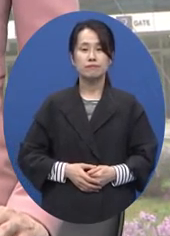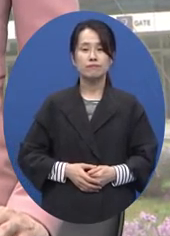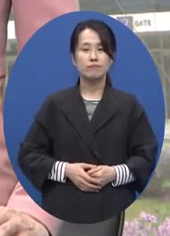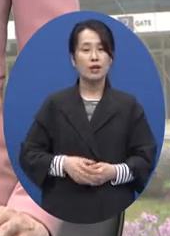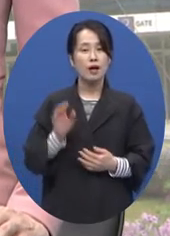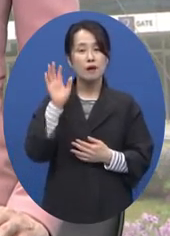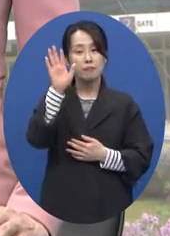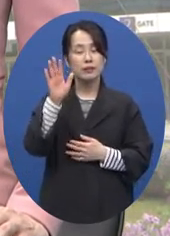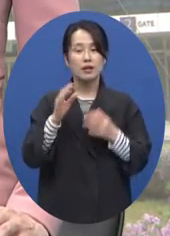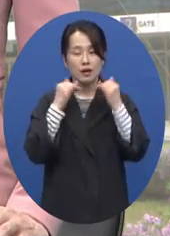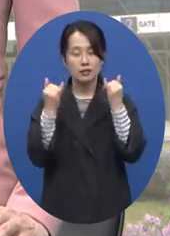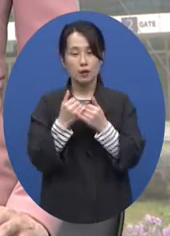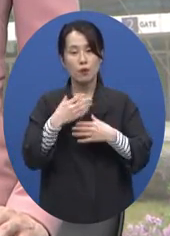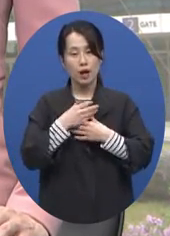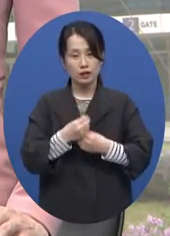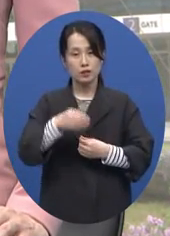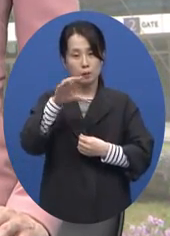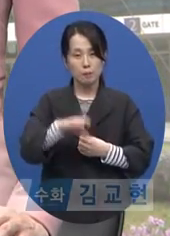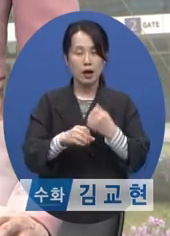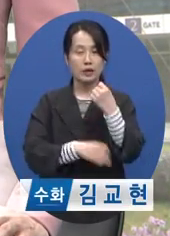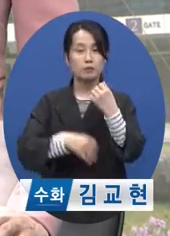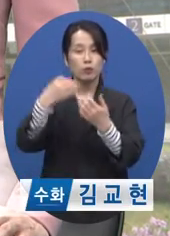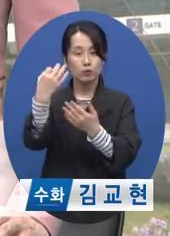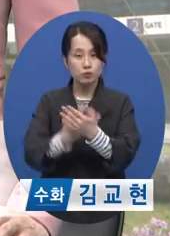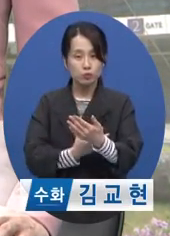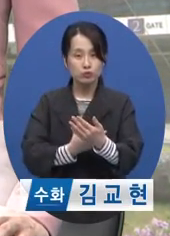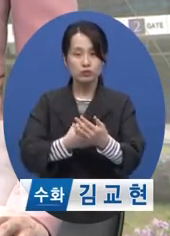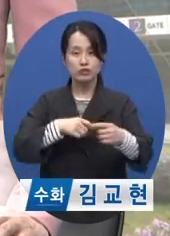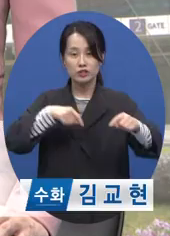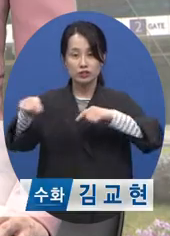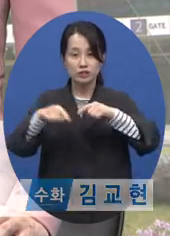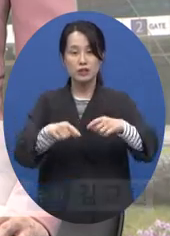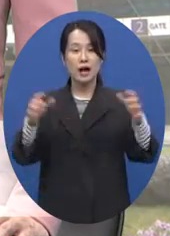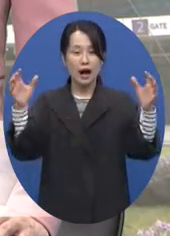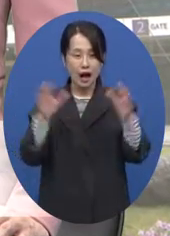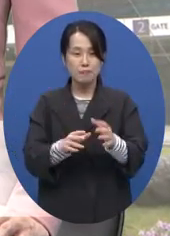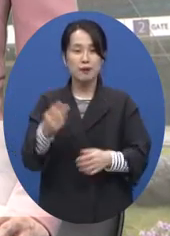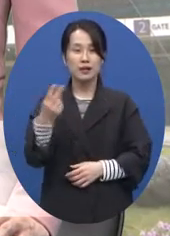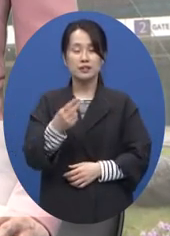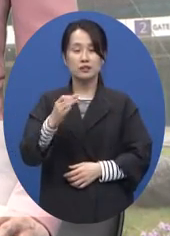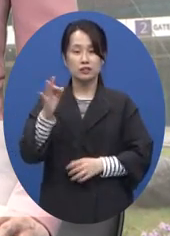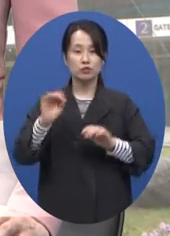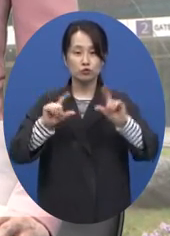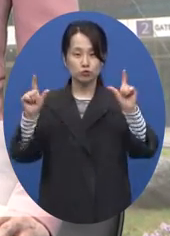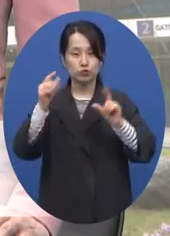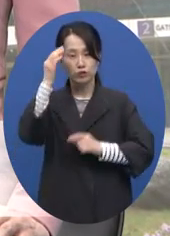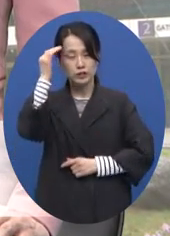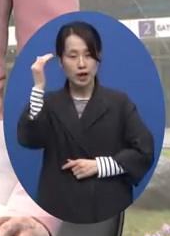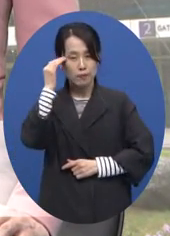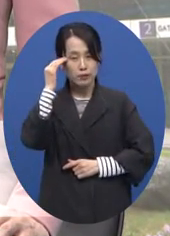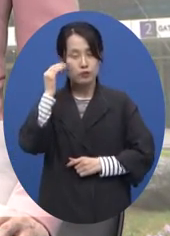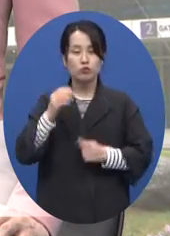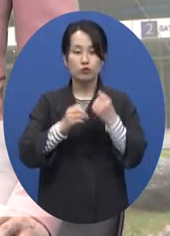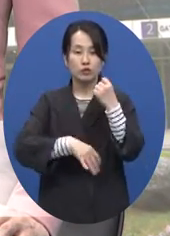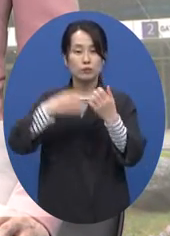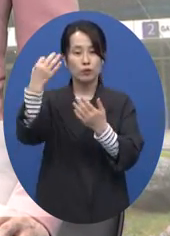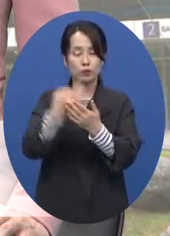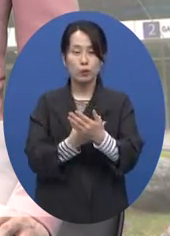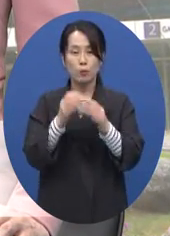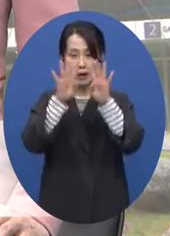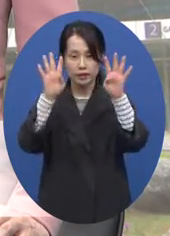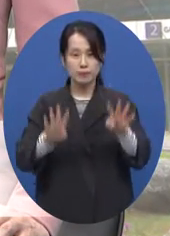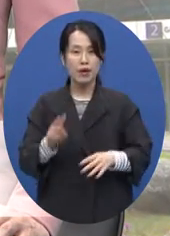미래 사회 안전망이 라 불리는 기본소득 정책을 총만 12019 대한민국 기본소득 박람회가 3일 앞으로